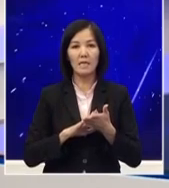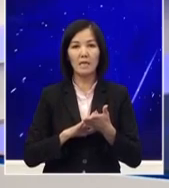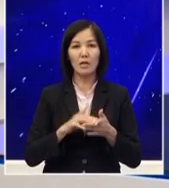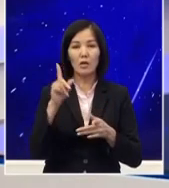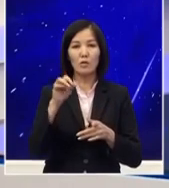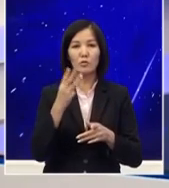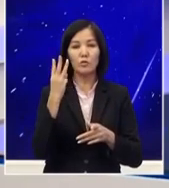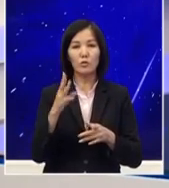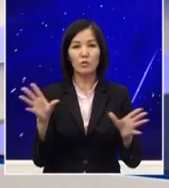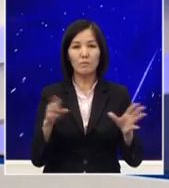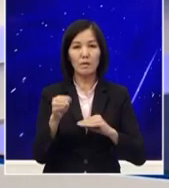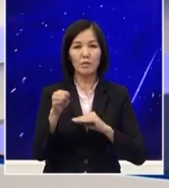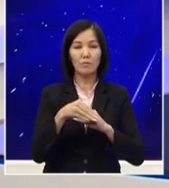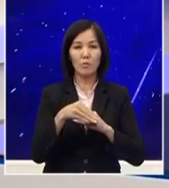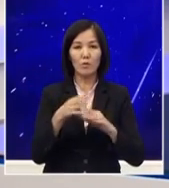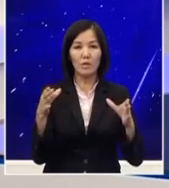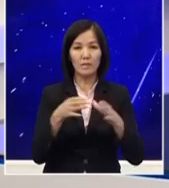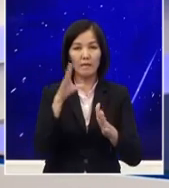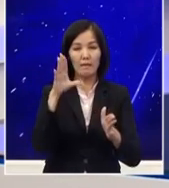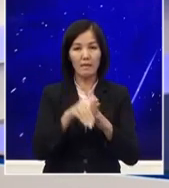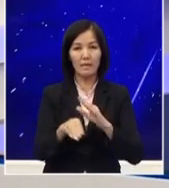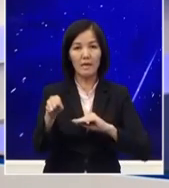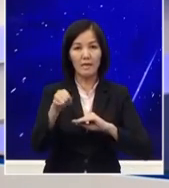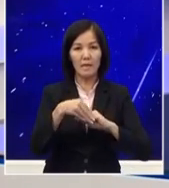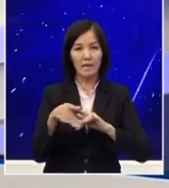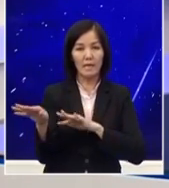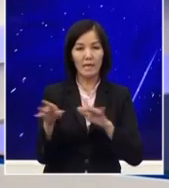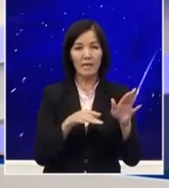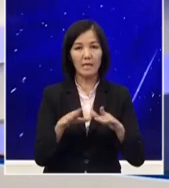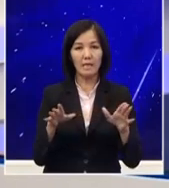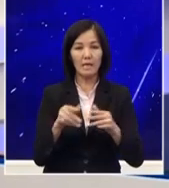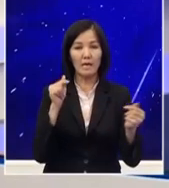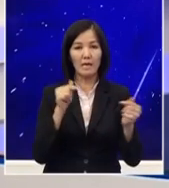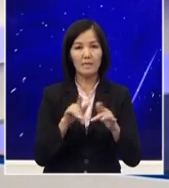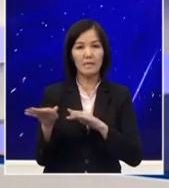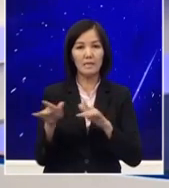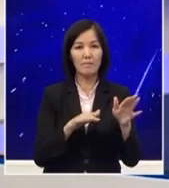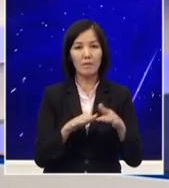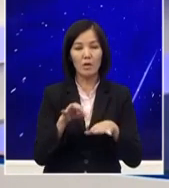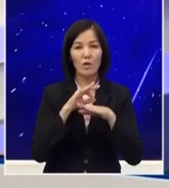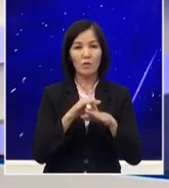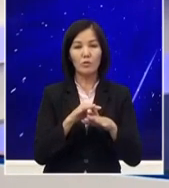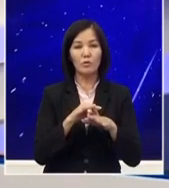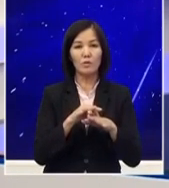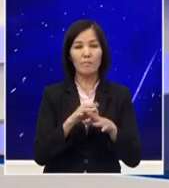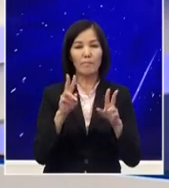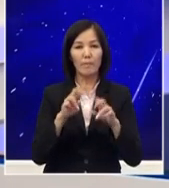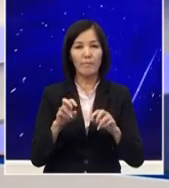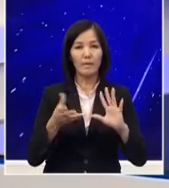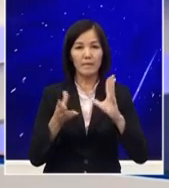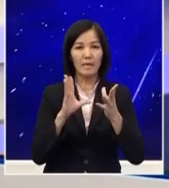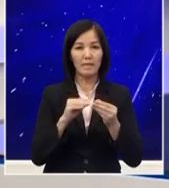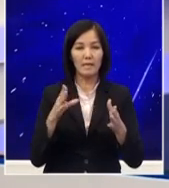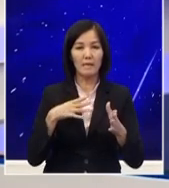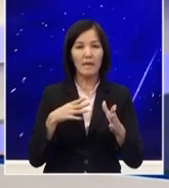103-і сыбайлас жемқорлық санатында. Бармақ басты, көз қысты әрекет сыбайлас жемқорлыққа қарсы іс-қимыл департаменті жүргізген мониторинг